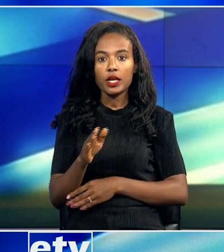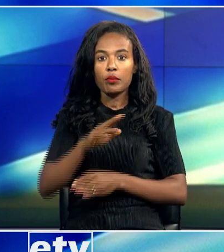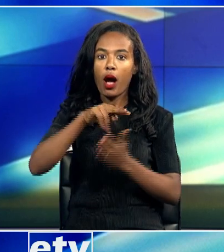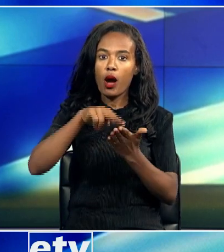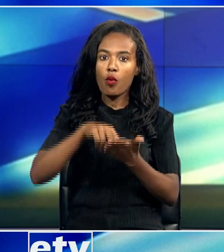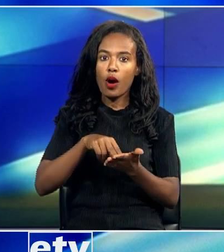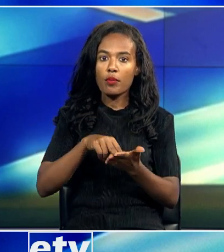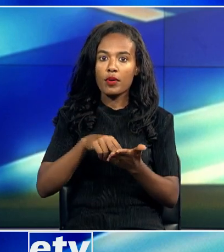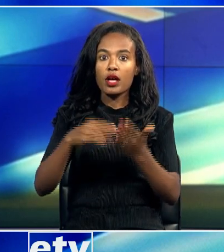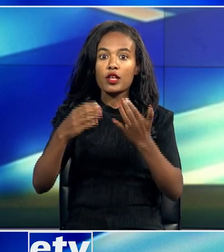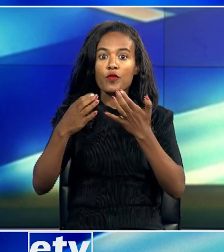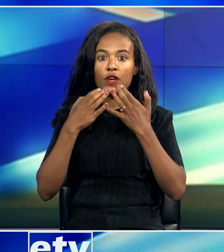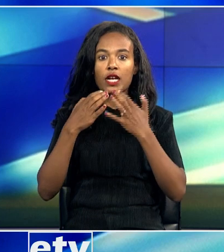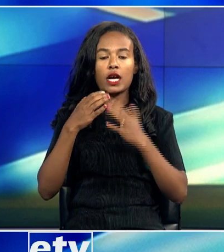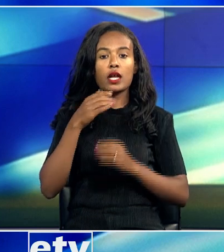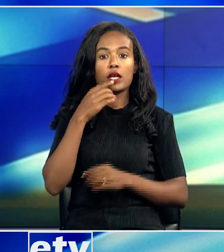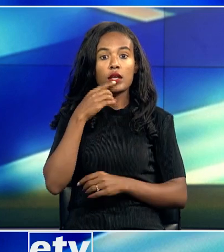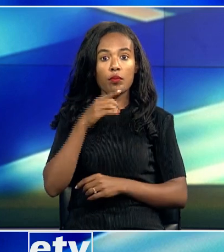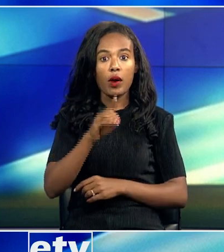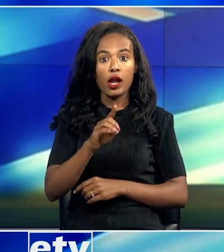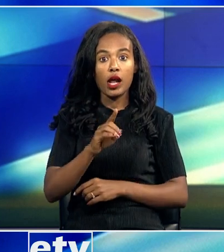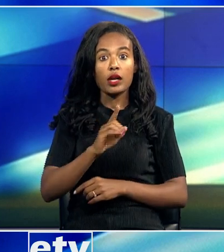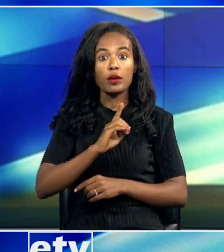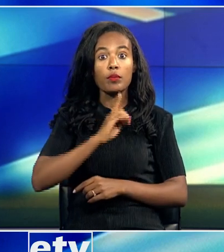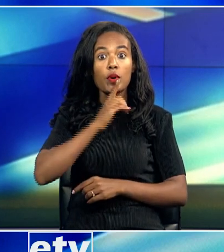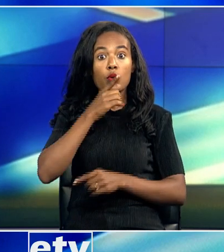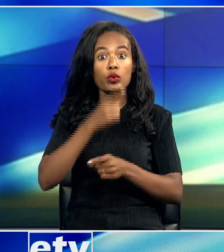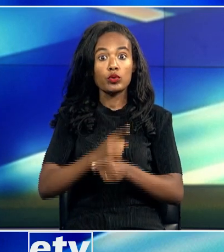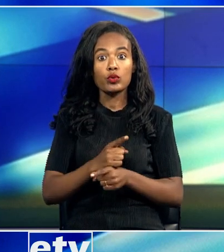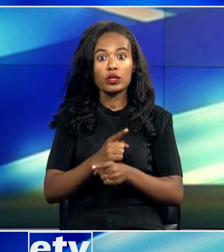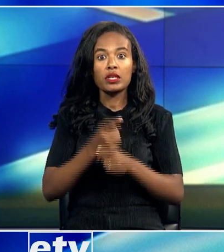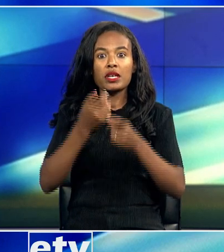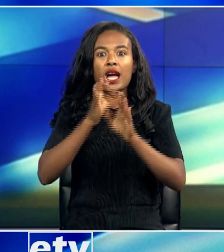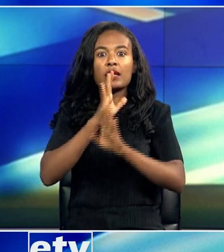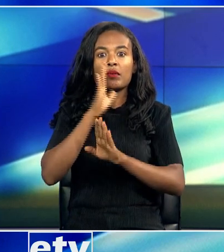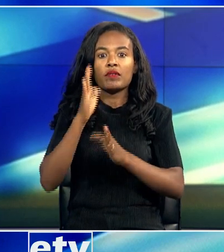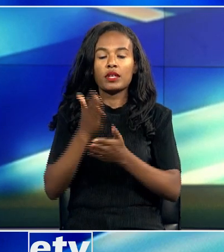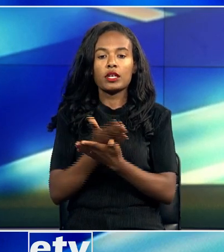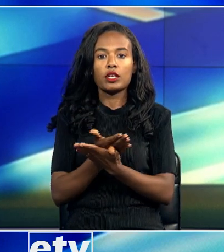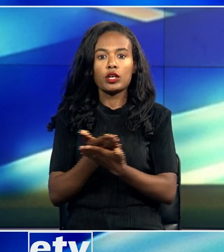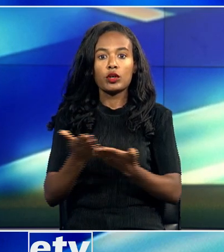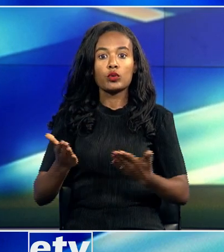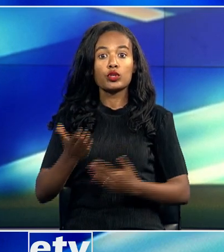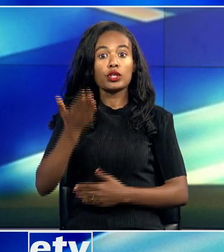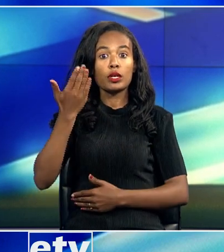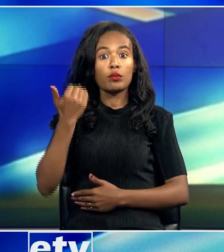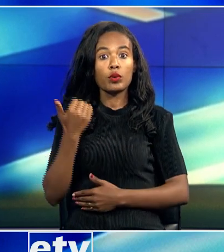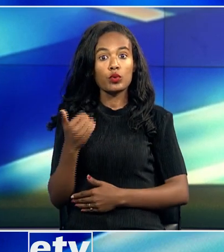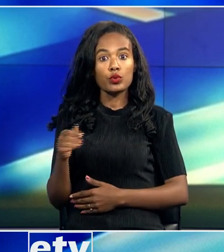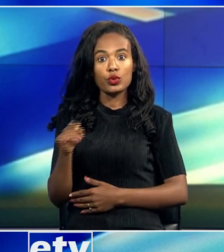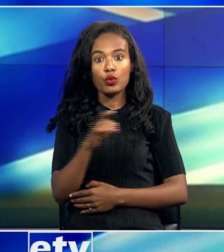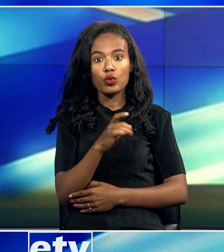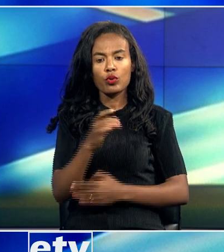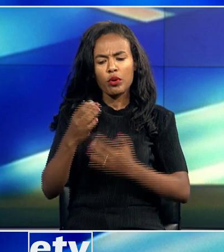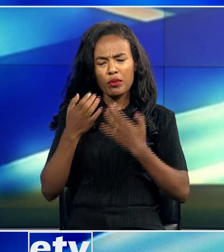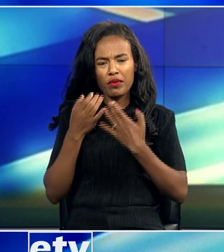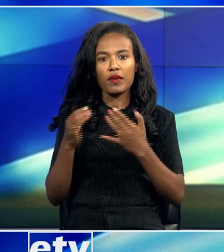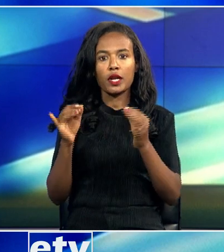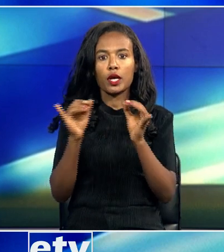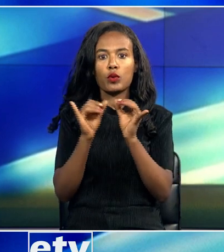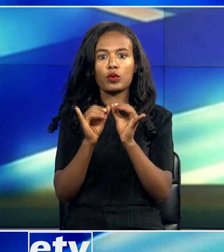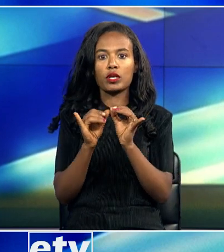በአቋም ይፈልጋል ይባላል። ሪያሊ በውስጣዊ እምነት ግን ያለ መፈለግ ነገሮች የነበሩ በመሆናቸው በሚፈለገው ልክ